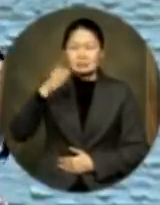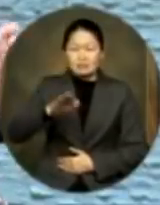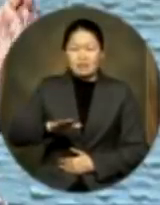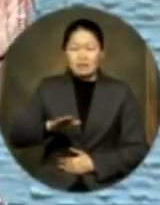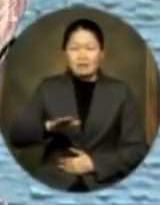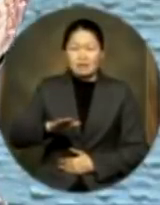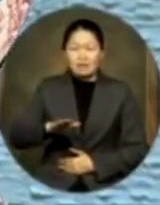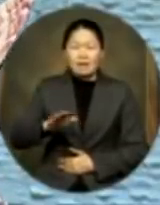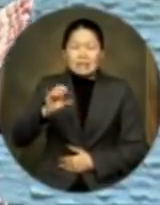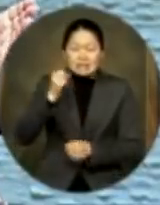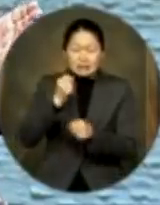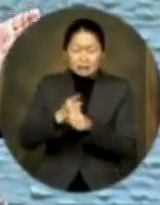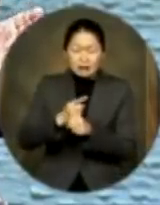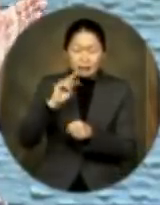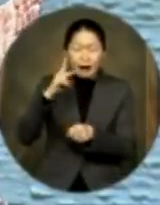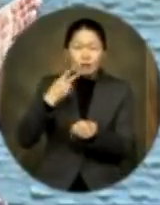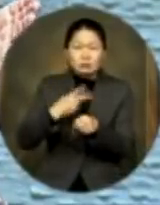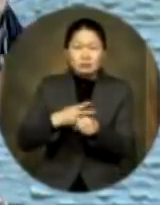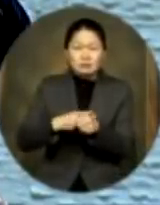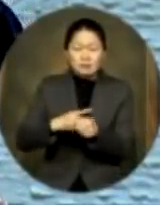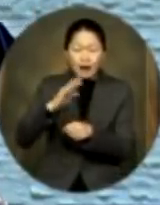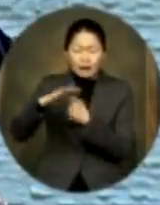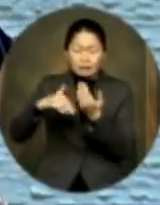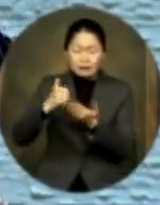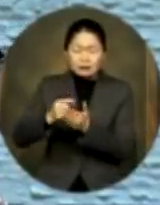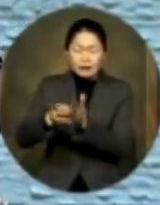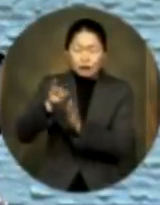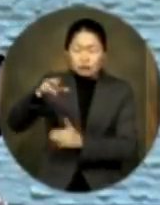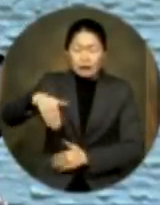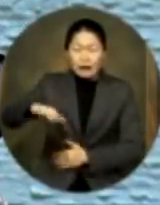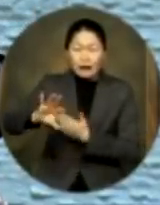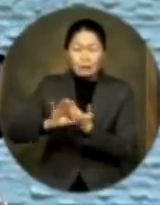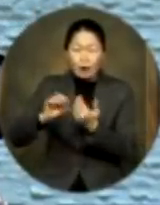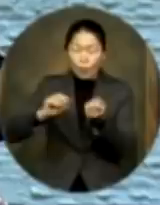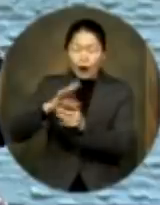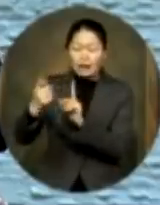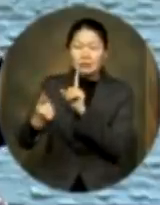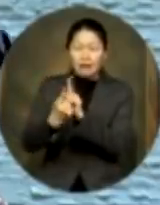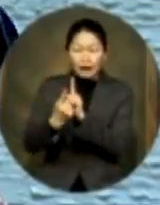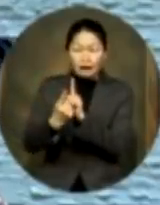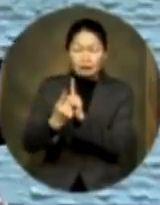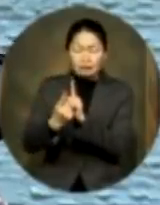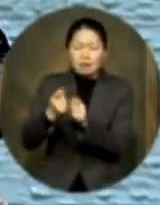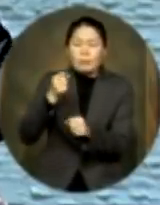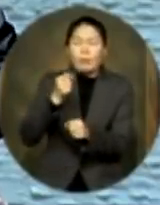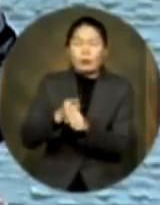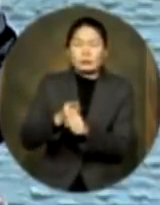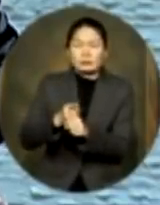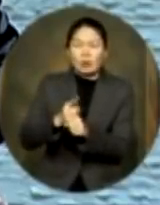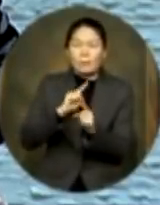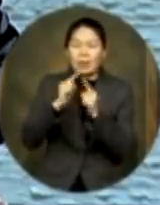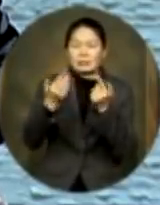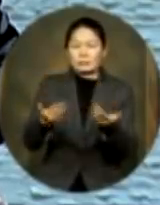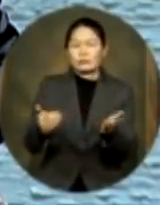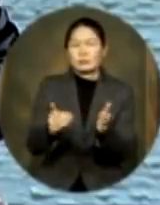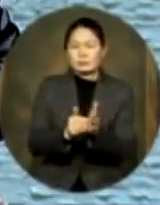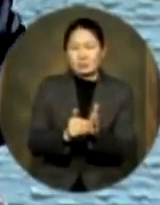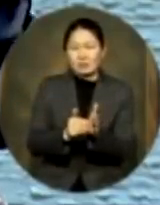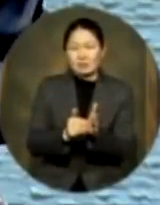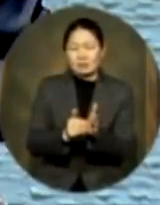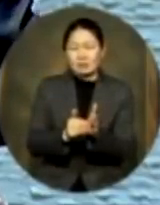이미 사도 바울이 4 하나님께서 예루살렘의 가는 환란 당할 거라고 벌써 자기에게 말씀해주셨어요